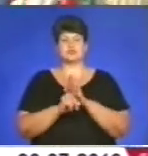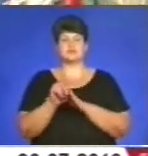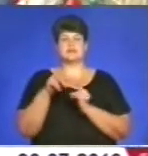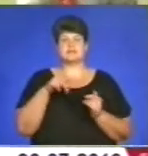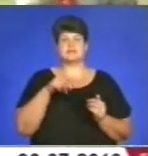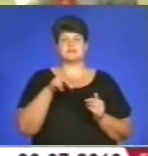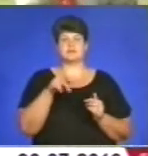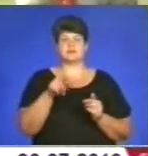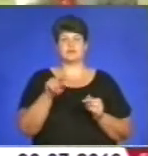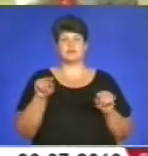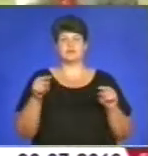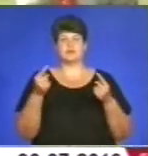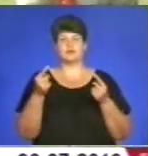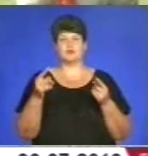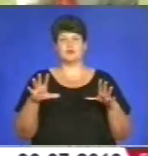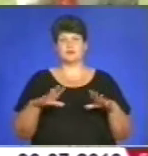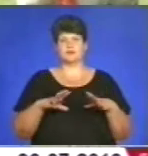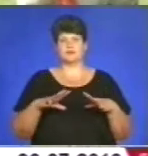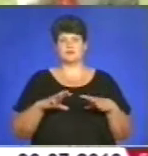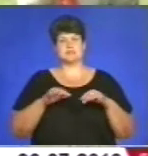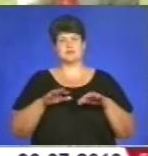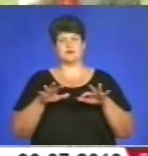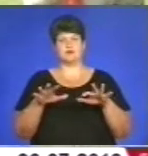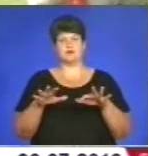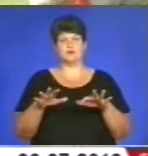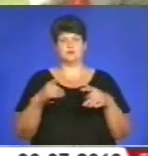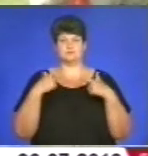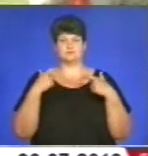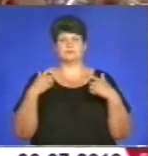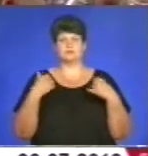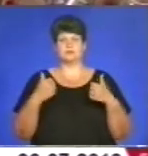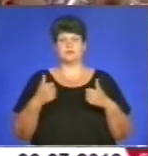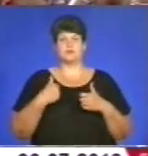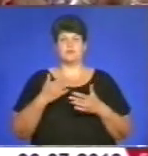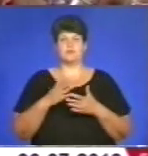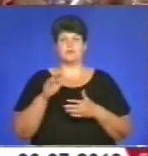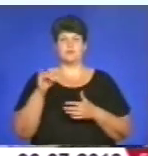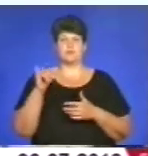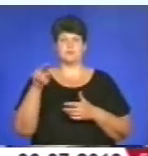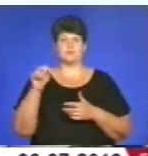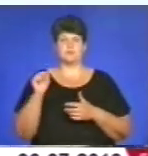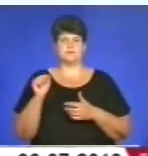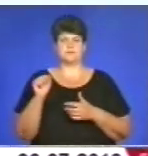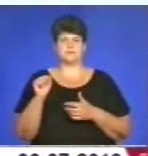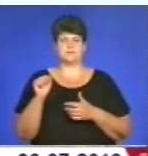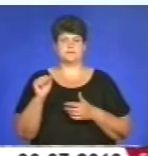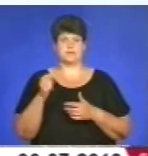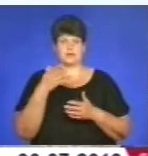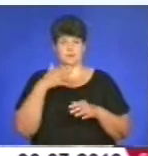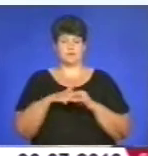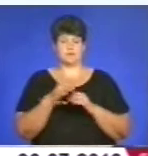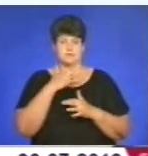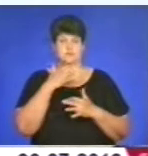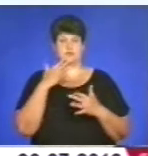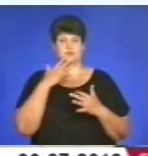виходу відтвореного кінного загону у строях вояків Української повстанської армії. Я так розумію, що у вас багато хлопців